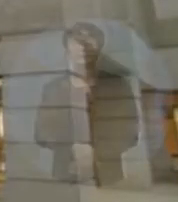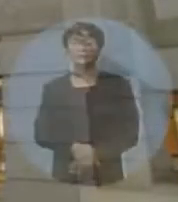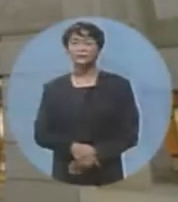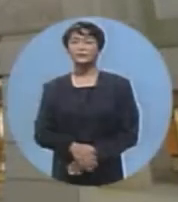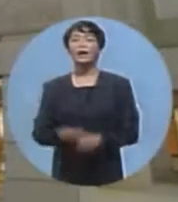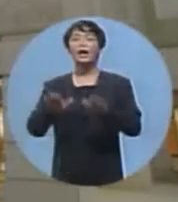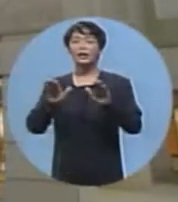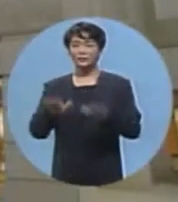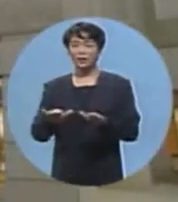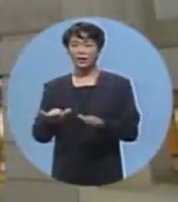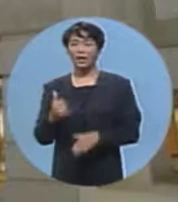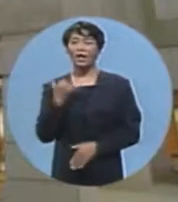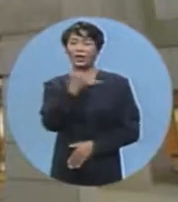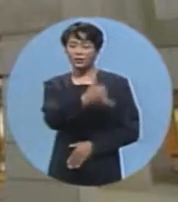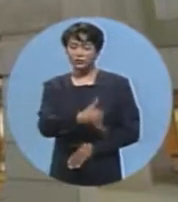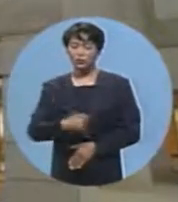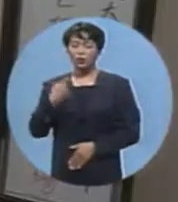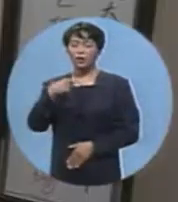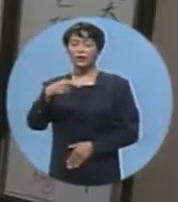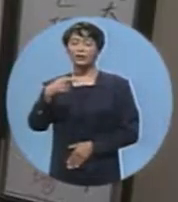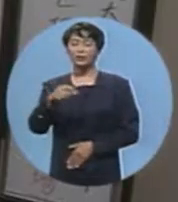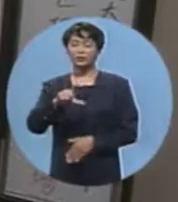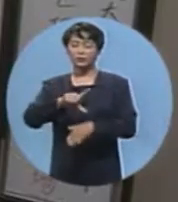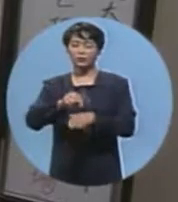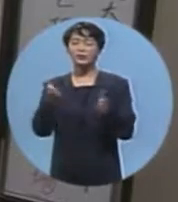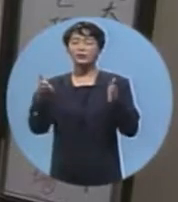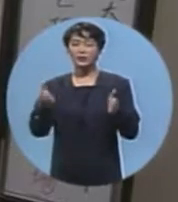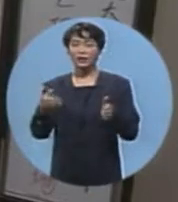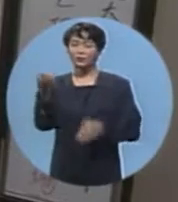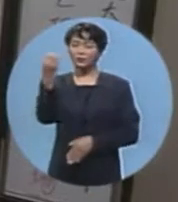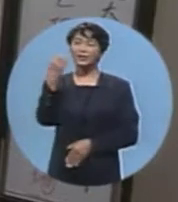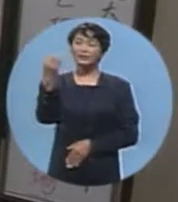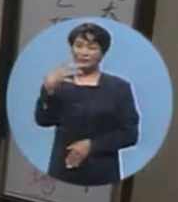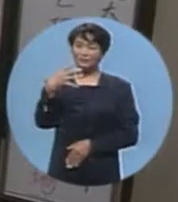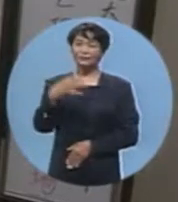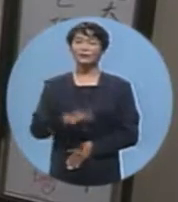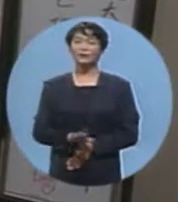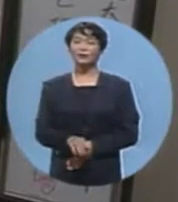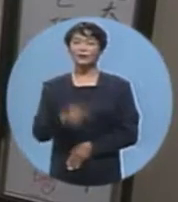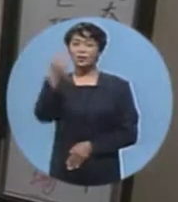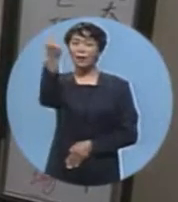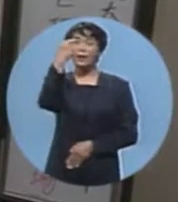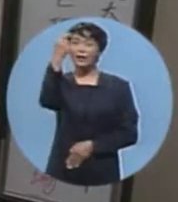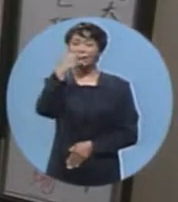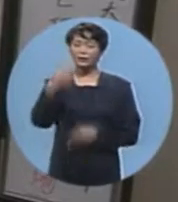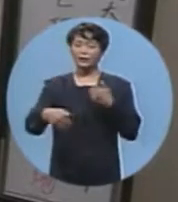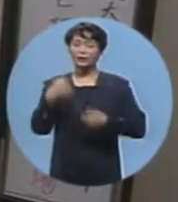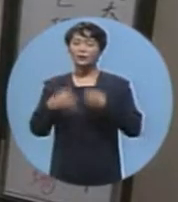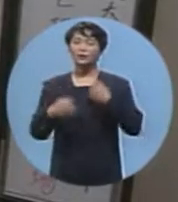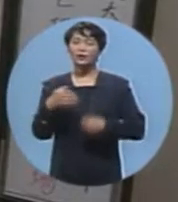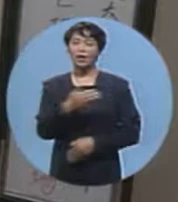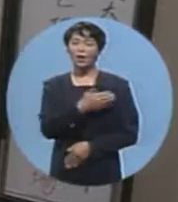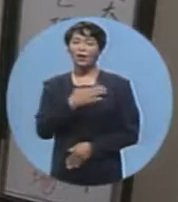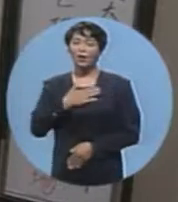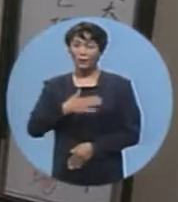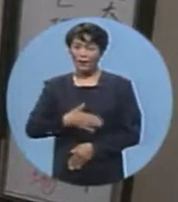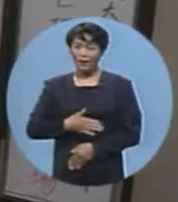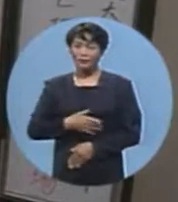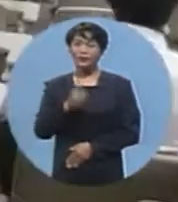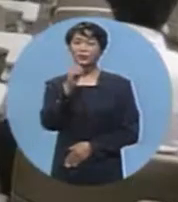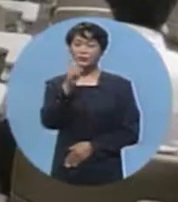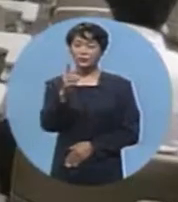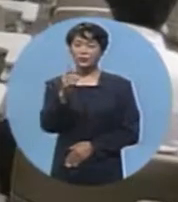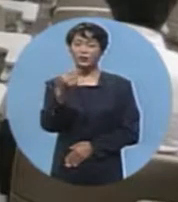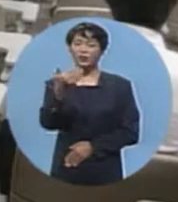今や障害教育の時代と言われておりますが、学ぶ楽しさを発見できるものの一つに杉並区民大学があります